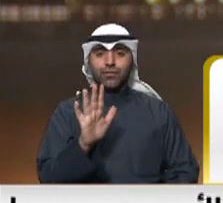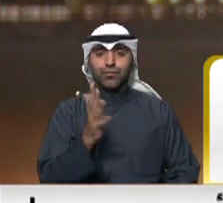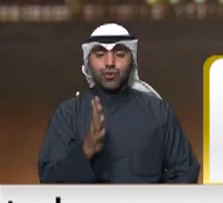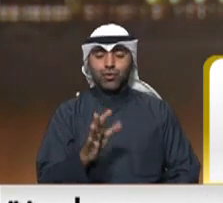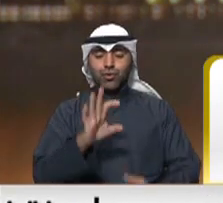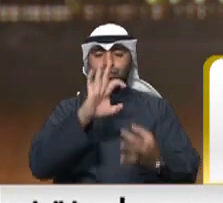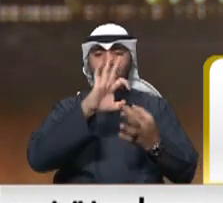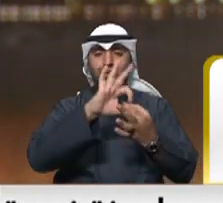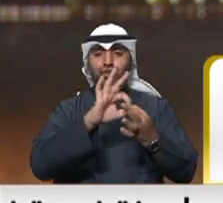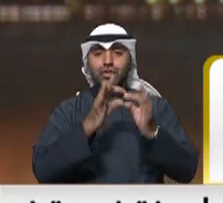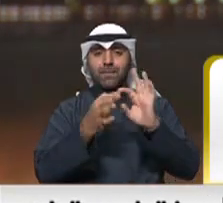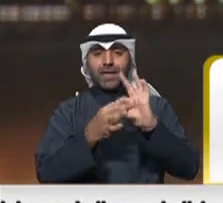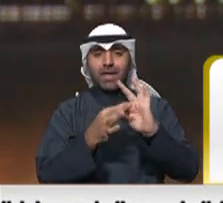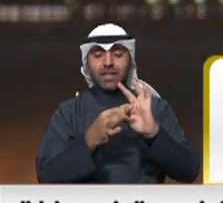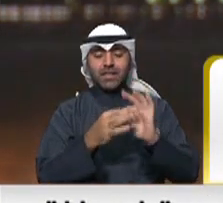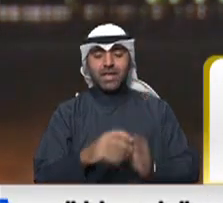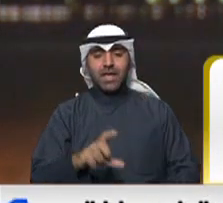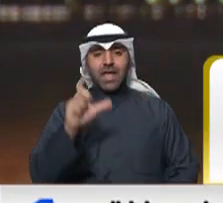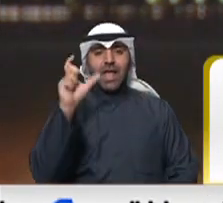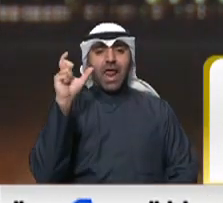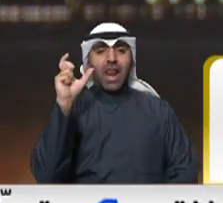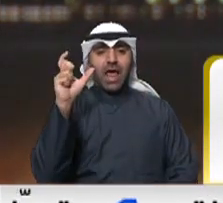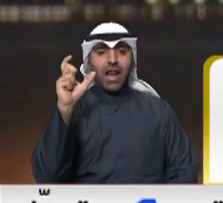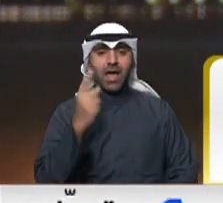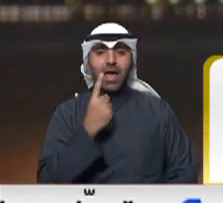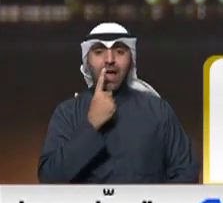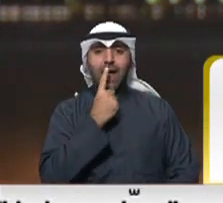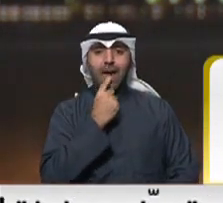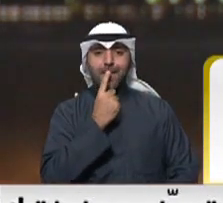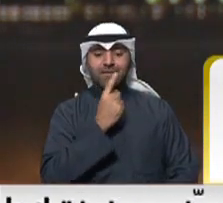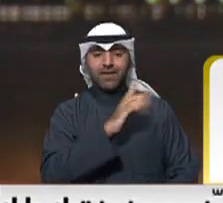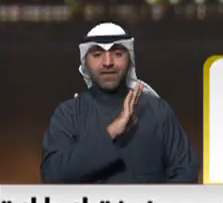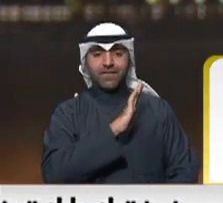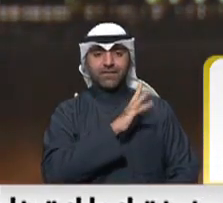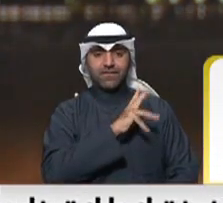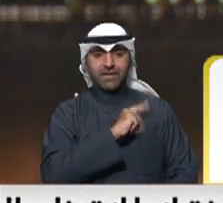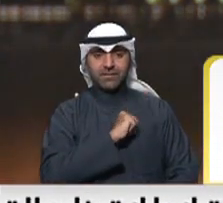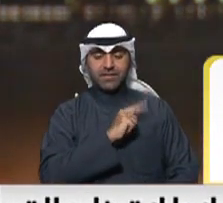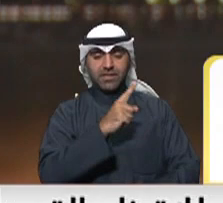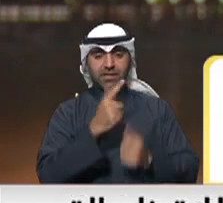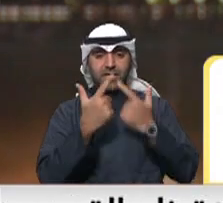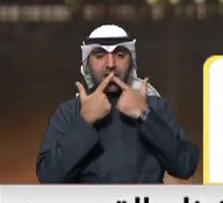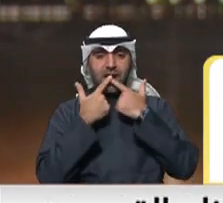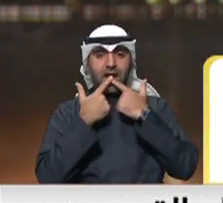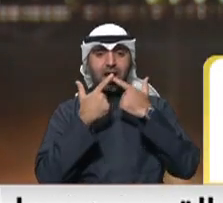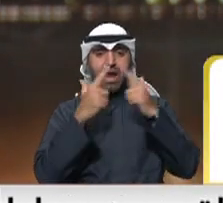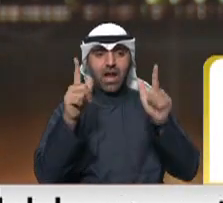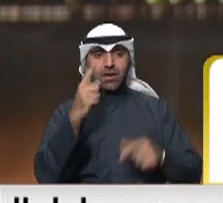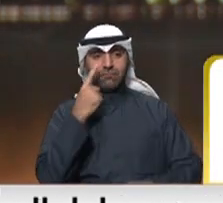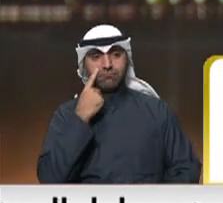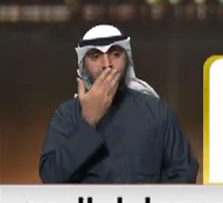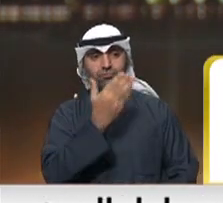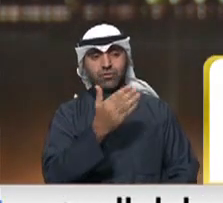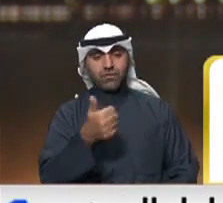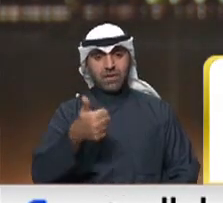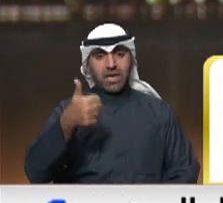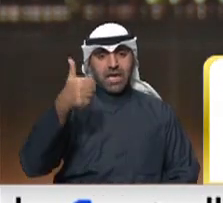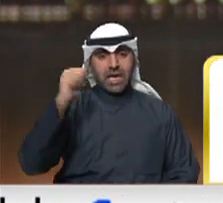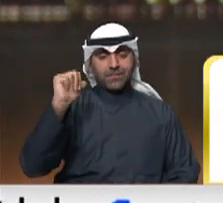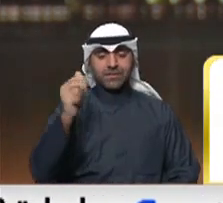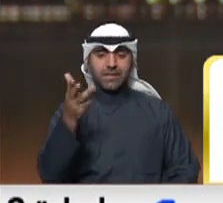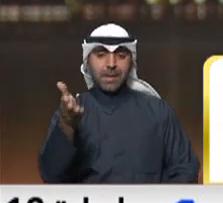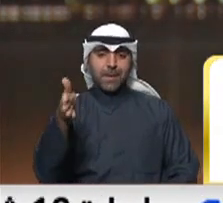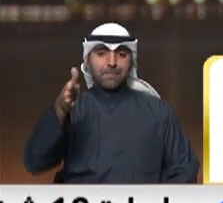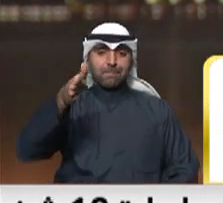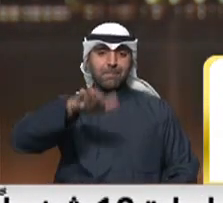المحاصر كما اعلنت مؤسستان فلسطينيتان ان 28 اما من بين 67